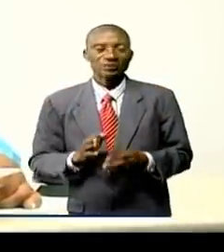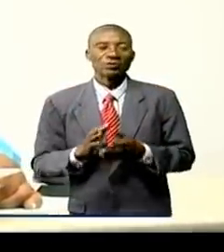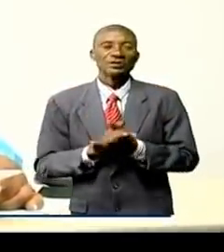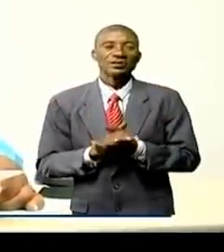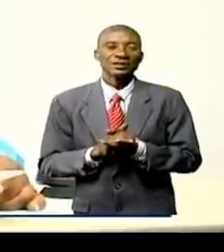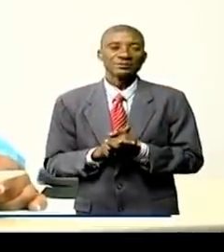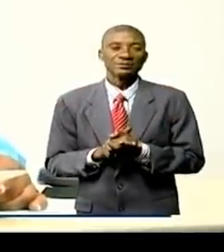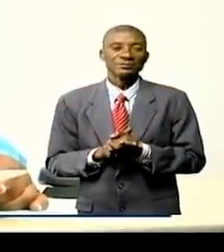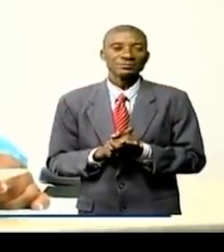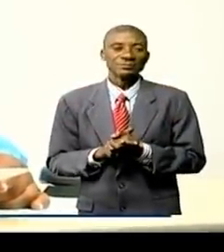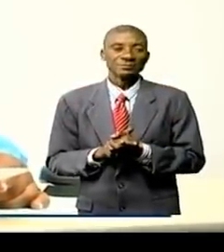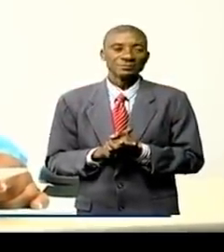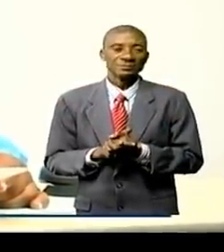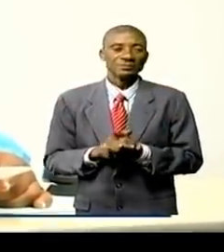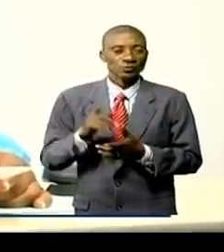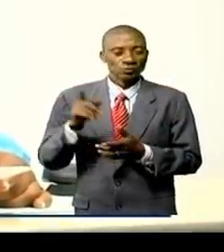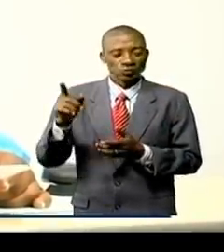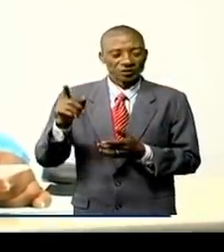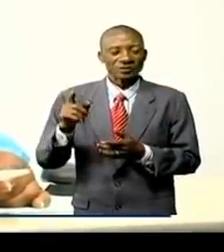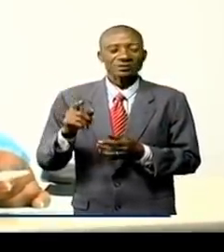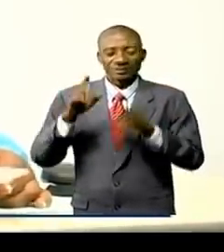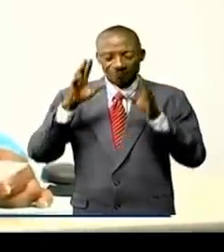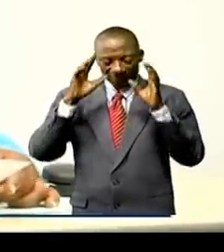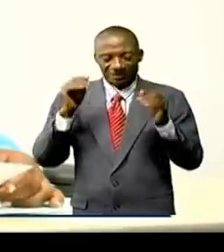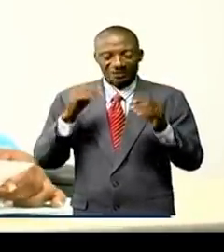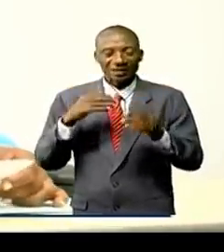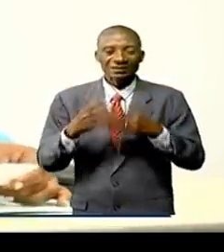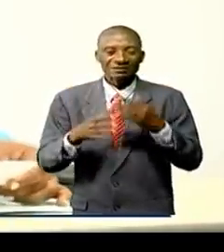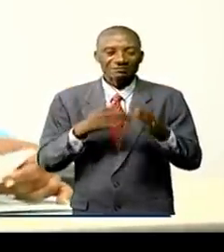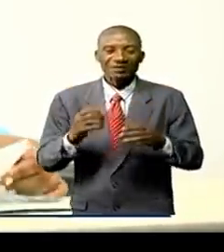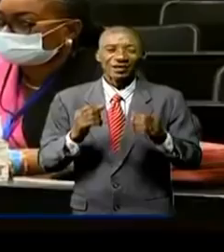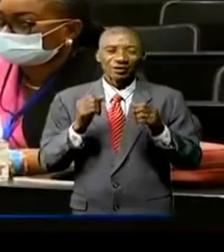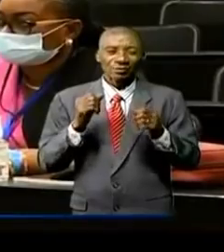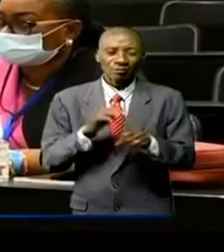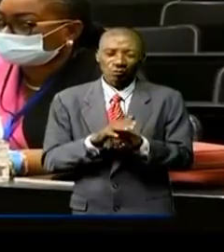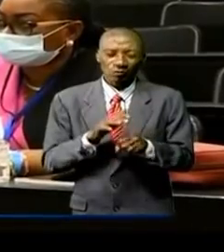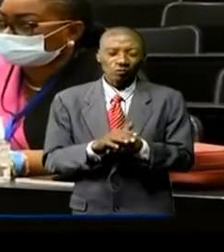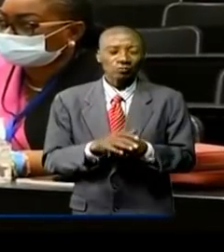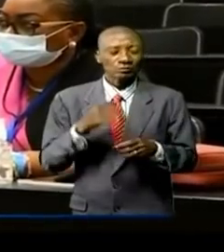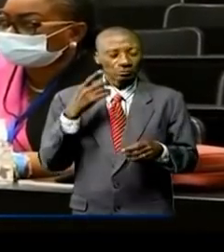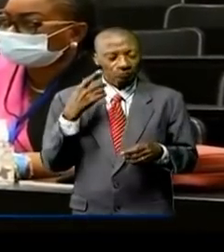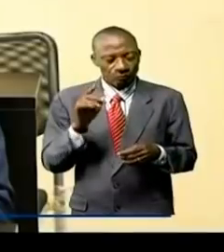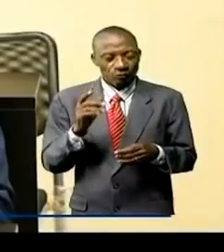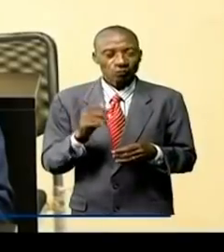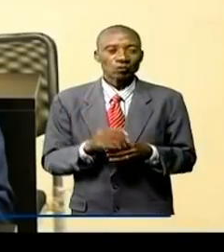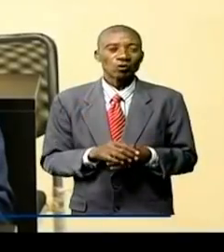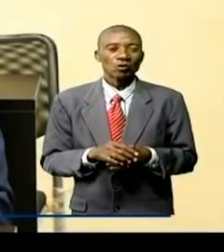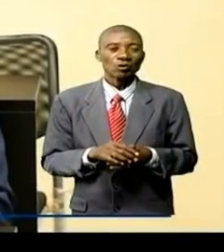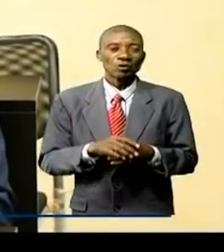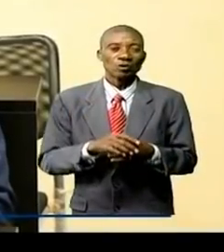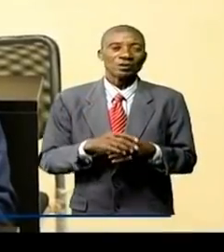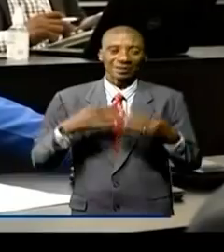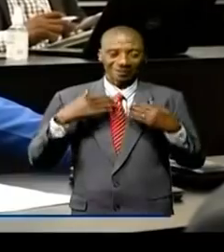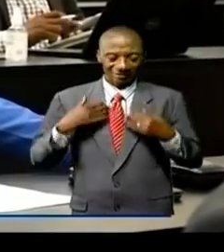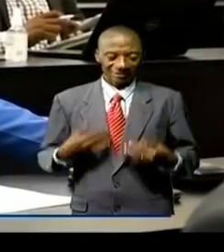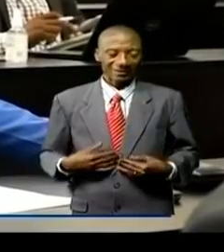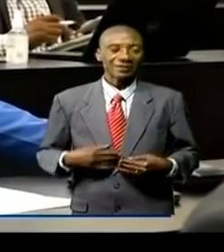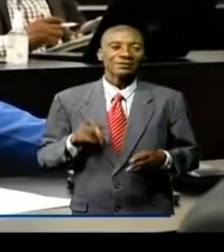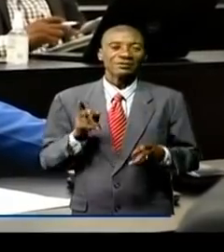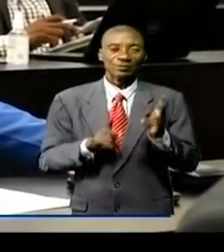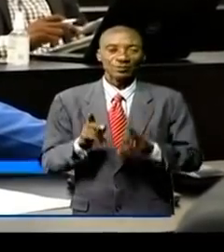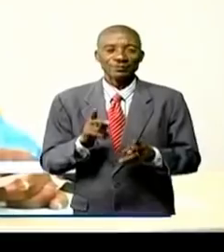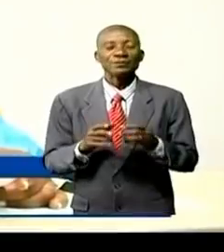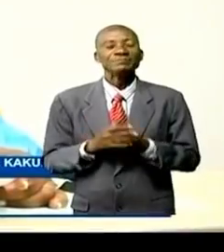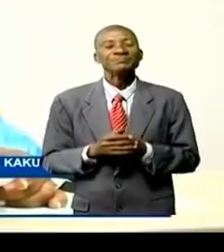Tshisekedi Tshilombo, qui ne ménage aucun effort quant à ce. Cette formation entre dans le programme du gouvernement qui milite dans